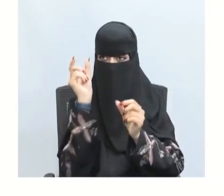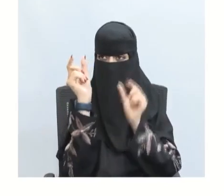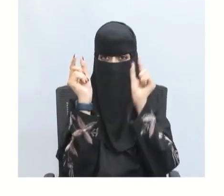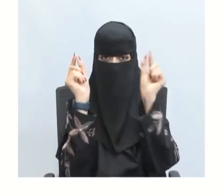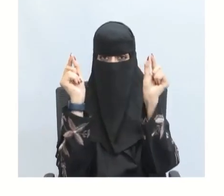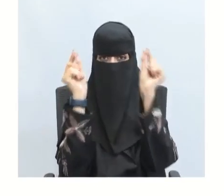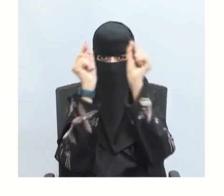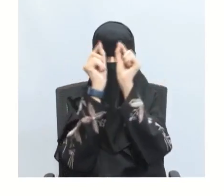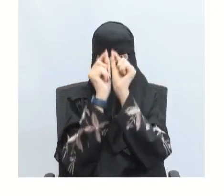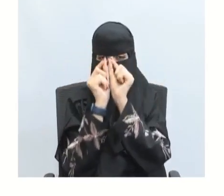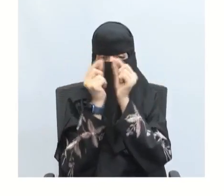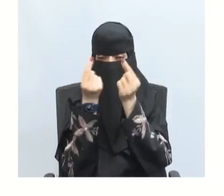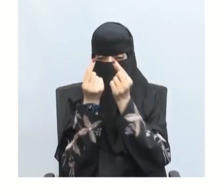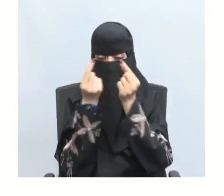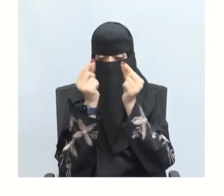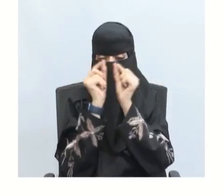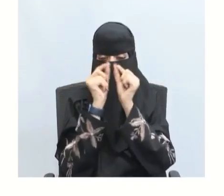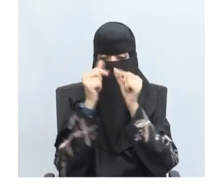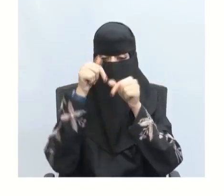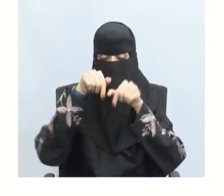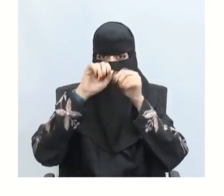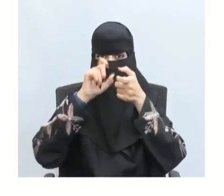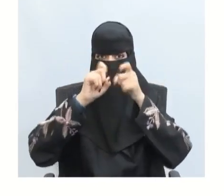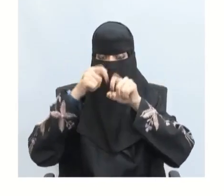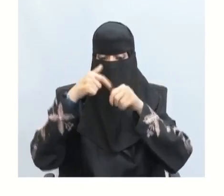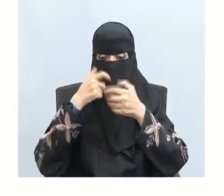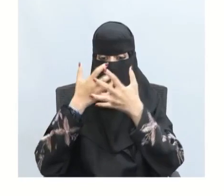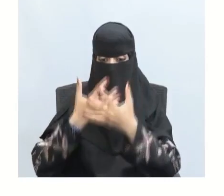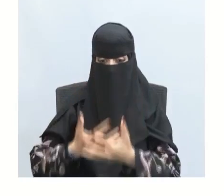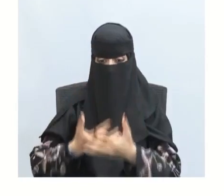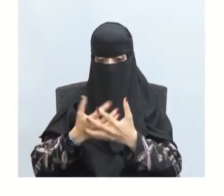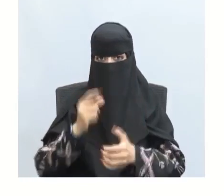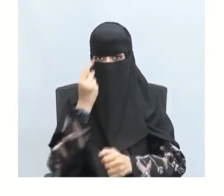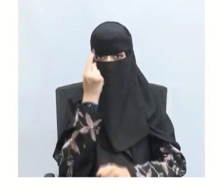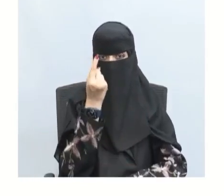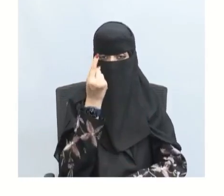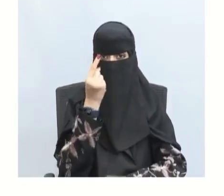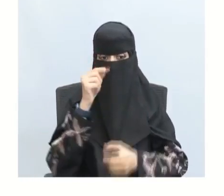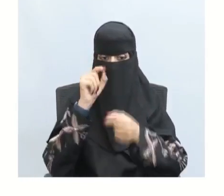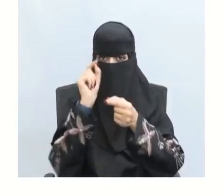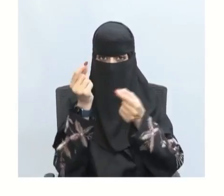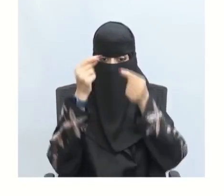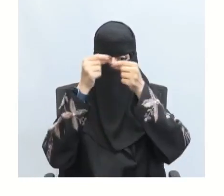نواتين خفيفتان لتكوين نواه اثقل مع اطلاق